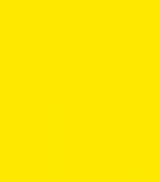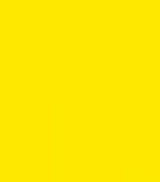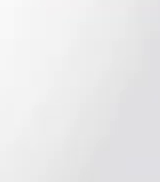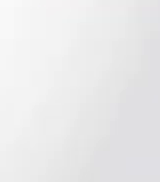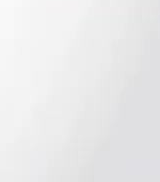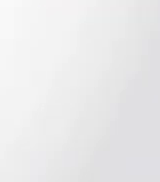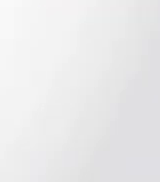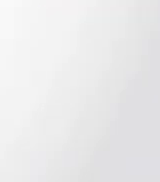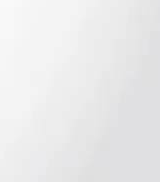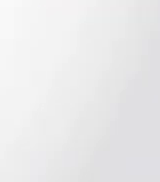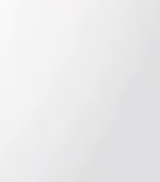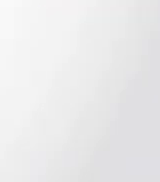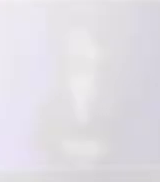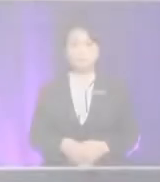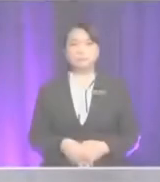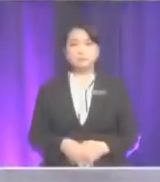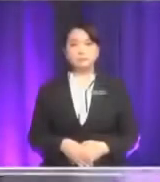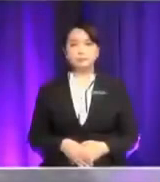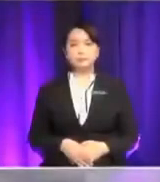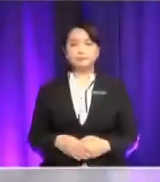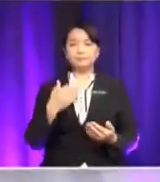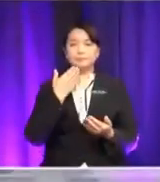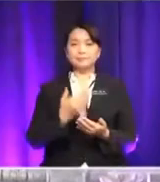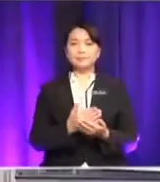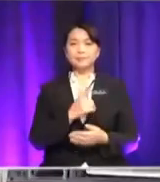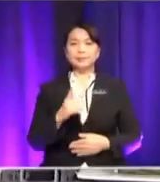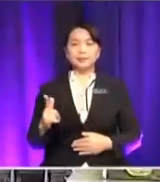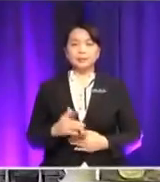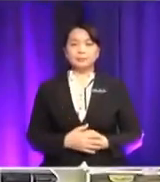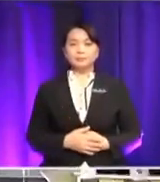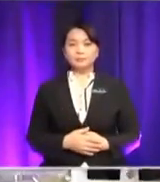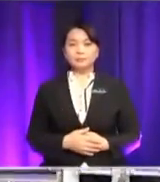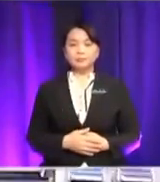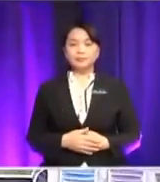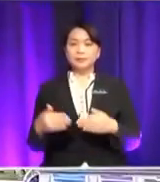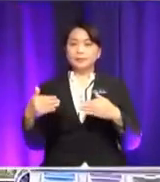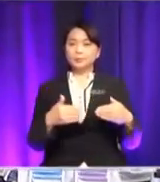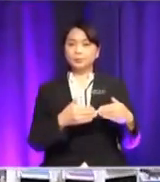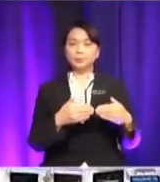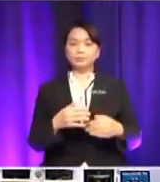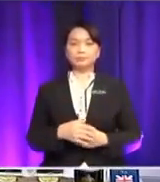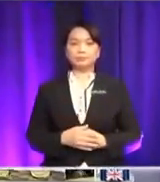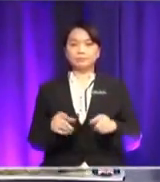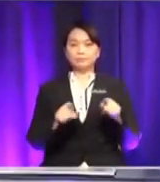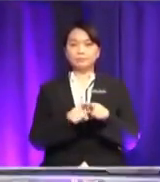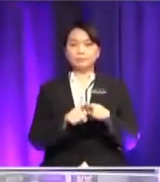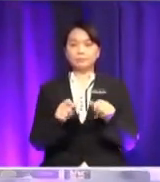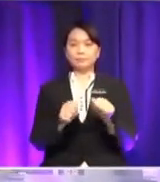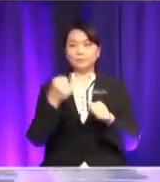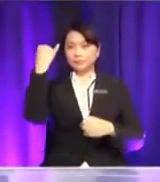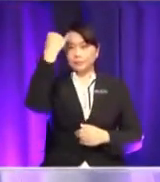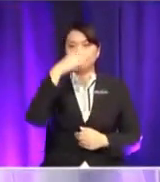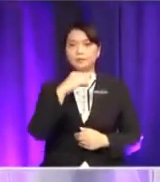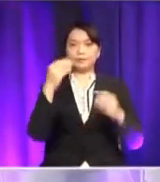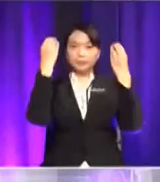kpn.tv KPN Baiklah SMS ikan slot sukses SPM 2012 sama seinfeld dan cek